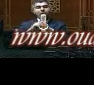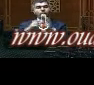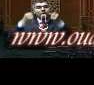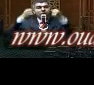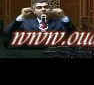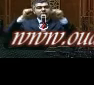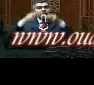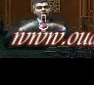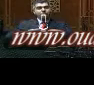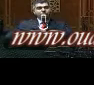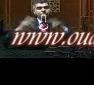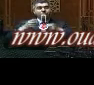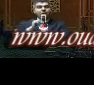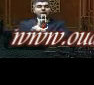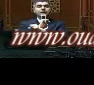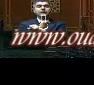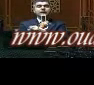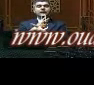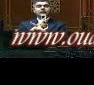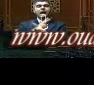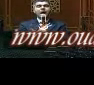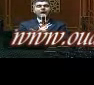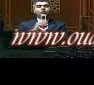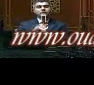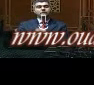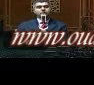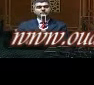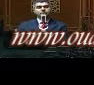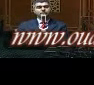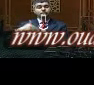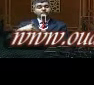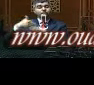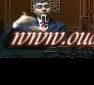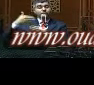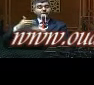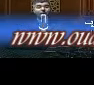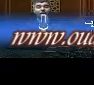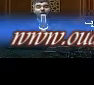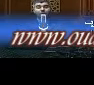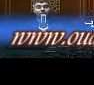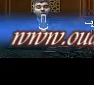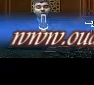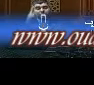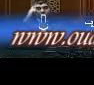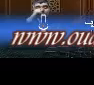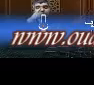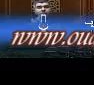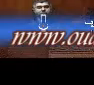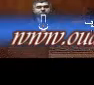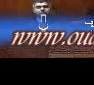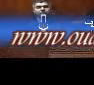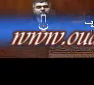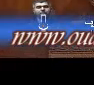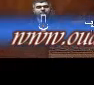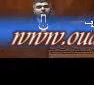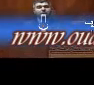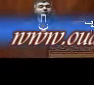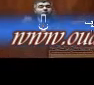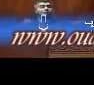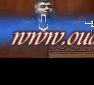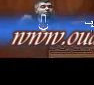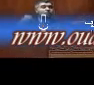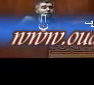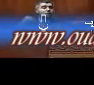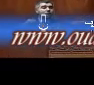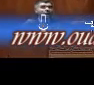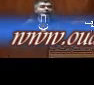للإضراب وإصلاح صناديق التقاعد. وراه وخرنا هذا القانون لأنه راه حتى حاجة ما سهلة. شحال هذه وكيتسنى هذا القانون